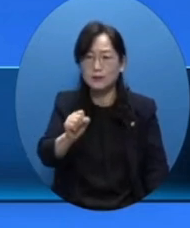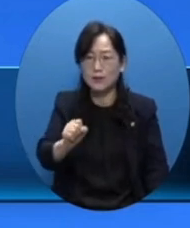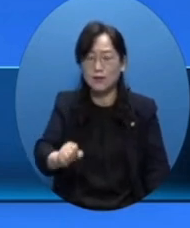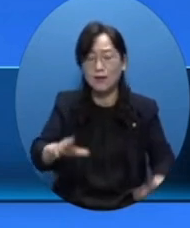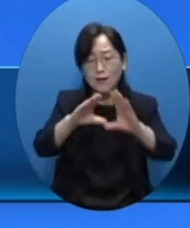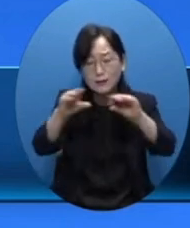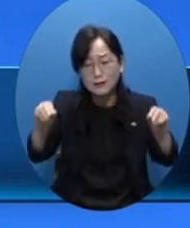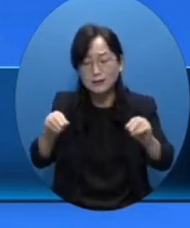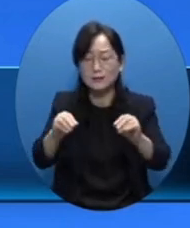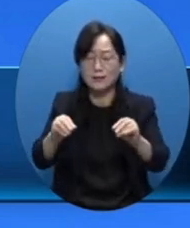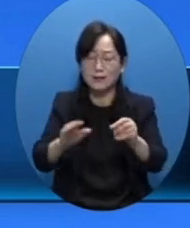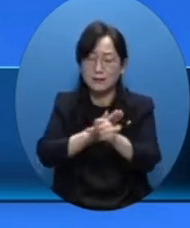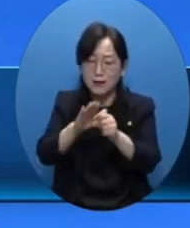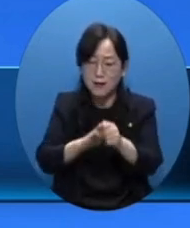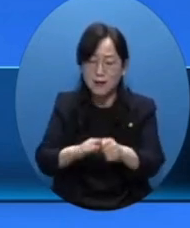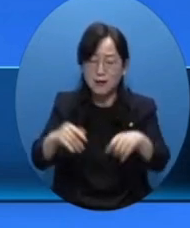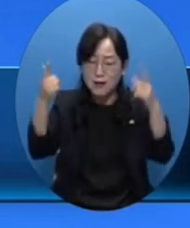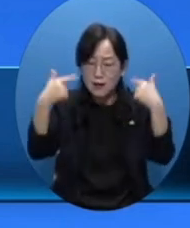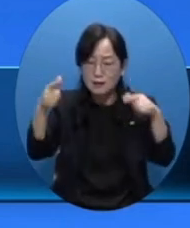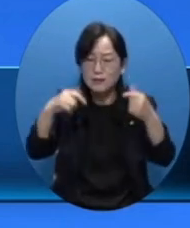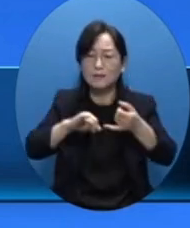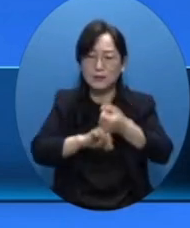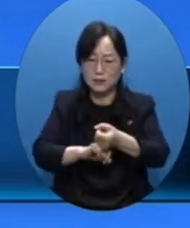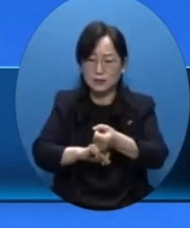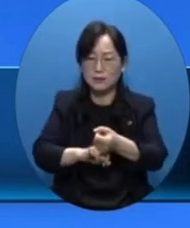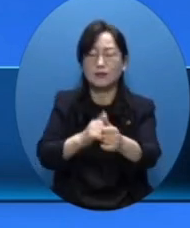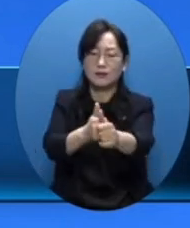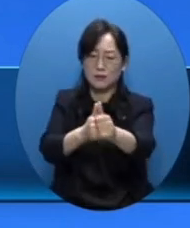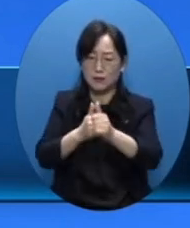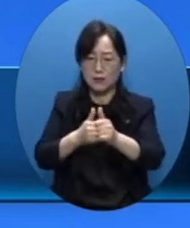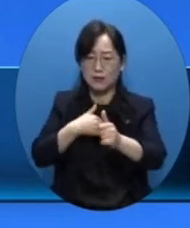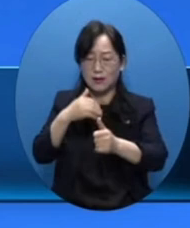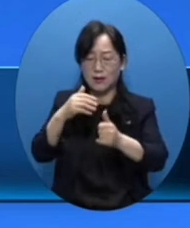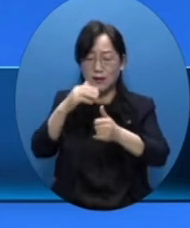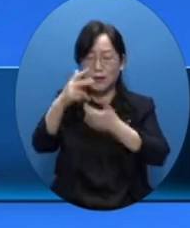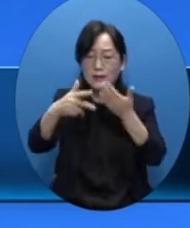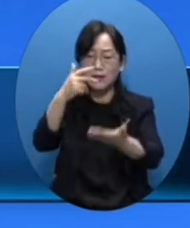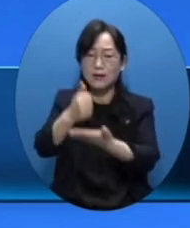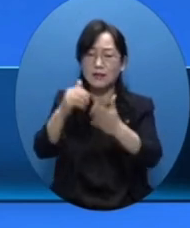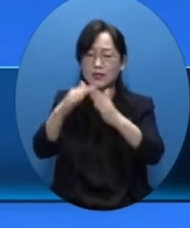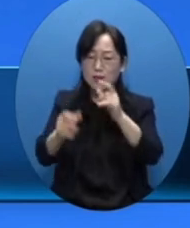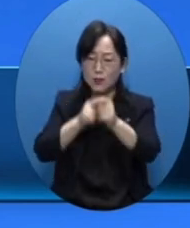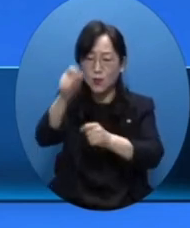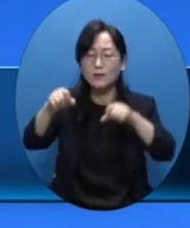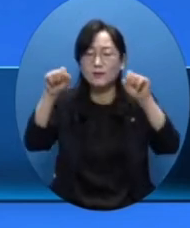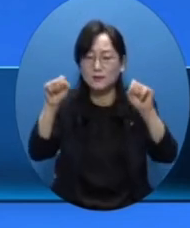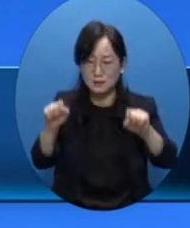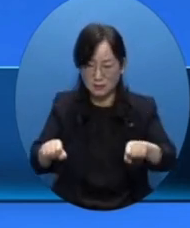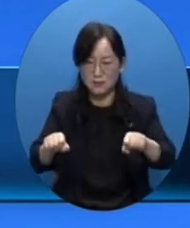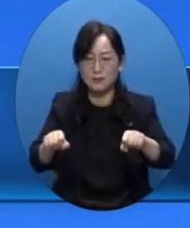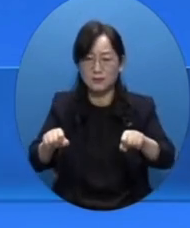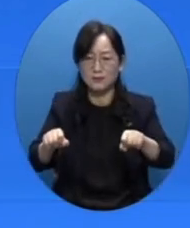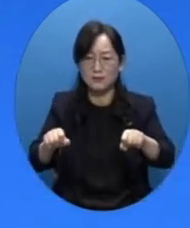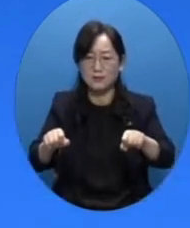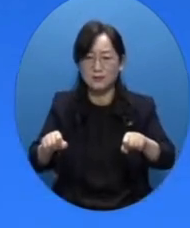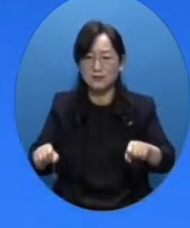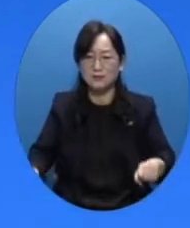반드시 나를 따르리니 내가 야외의 집에 영원히 살리 로 닿아